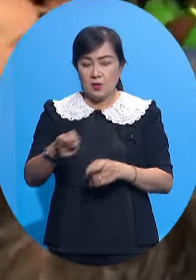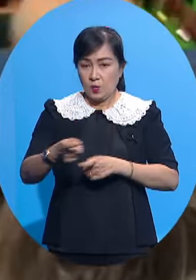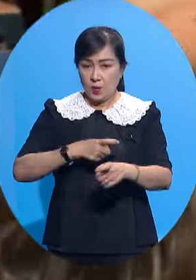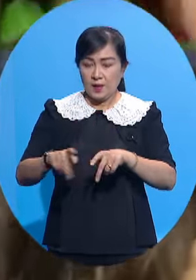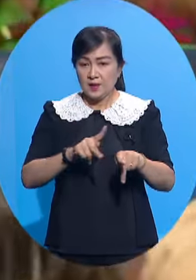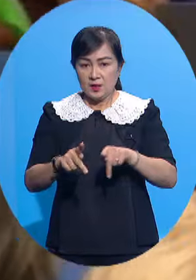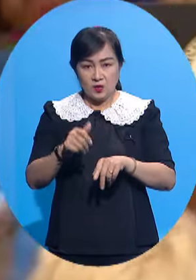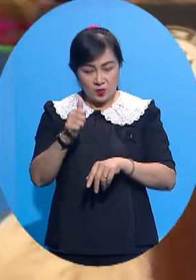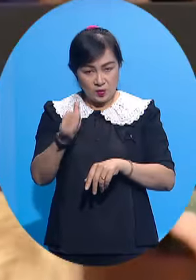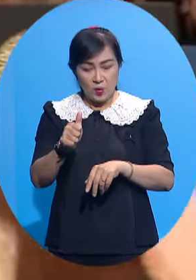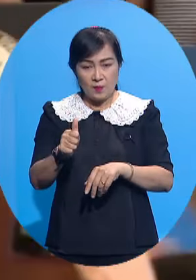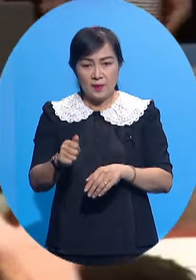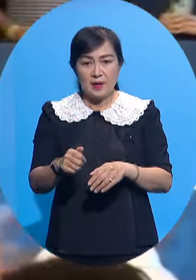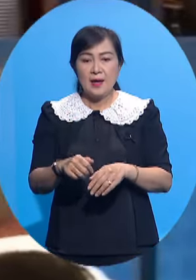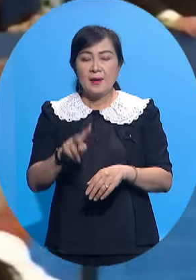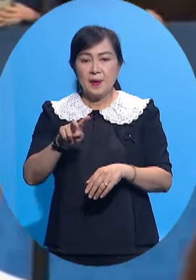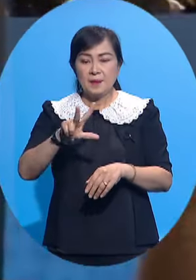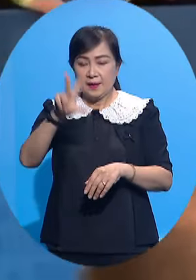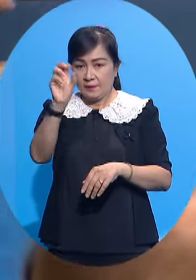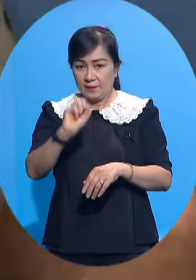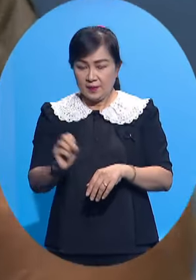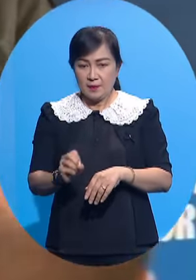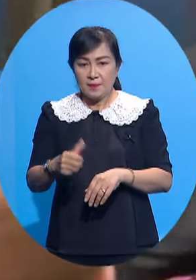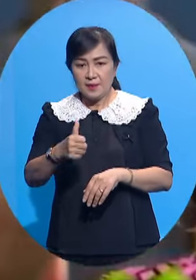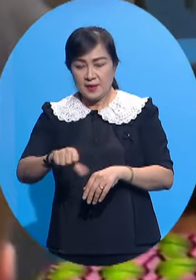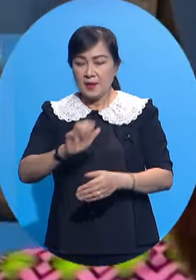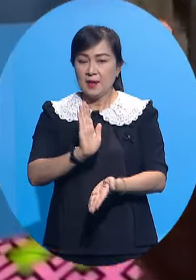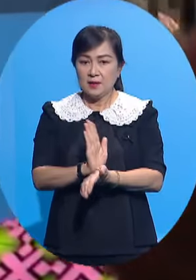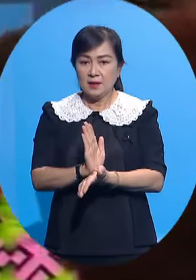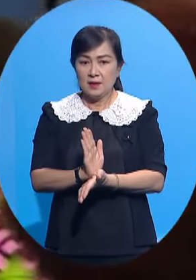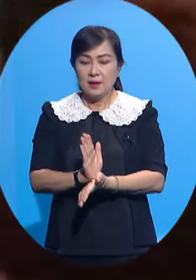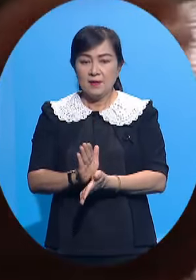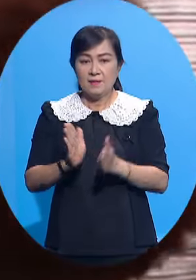nền kinh tế tốt hơn, còn 38% có nhận định tương tự về phó tổng thống.